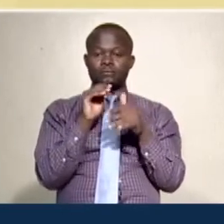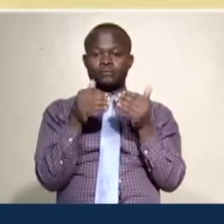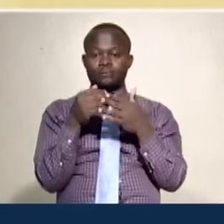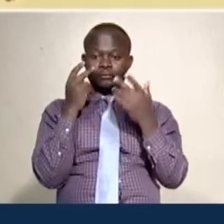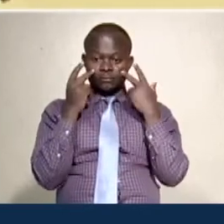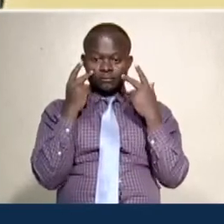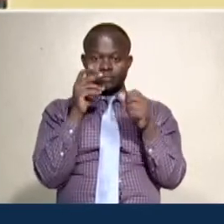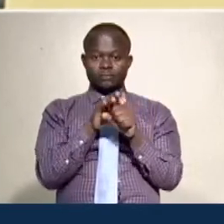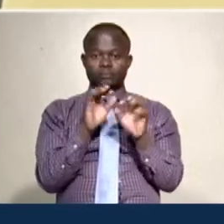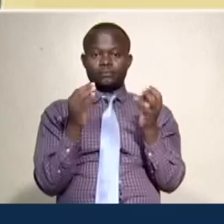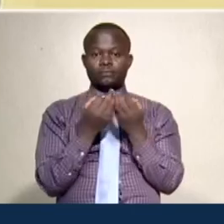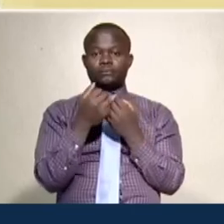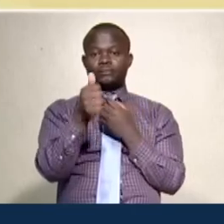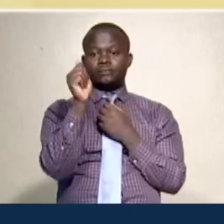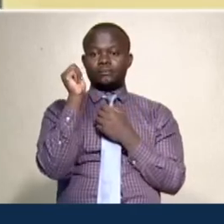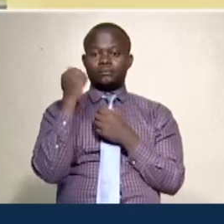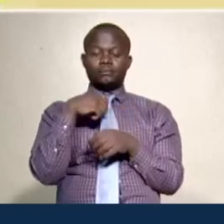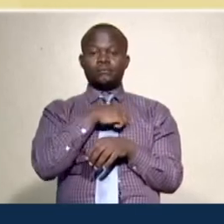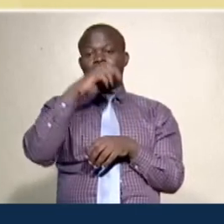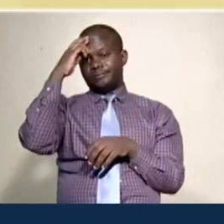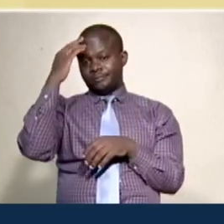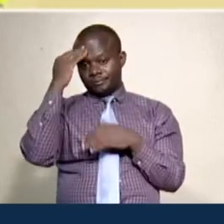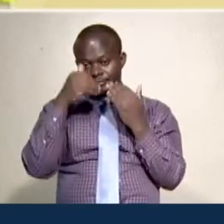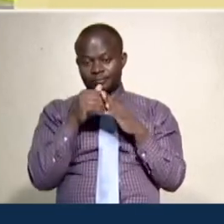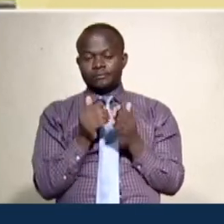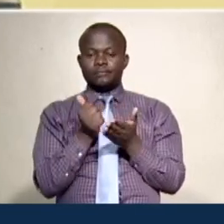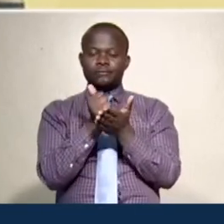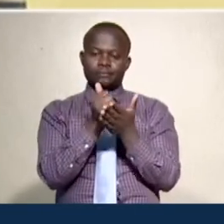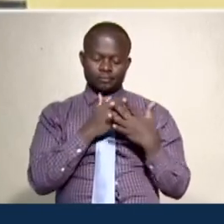zureba abenshi n'imiryango yabo turibuka rero kugira ngo tubare mu mutima